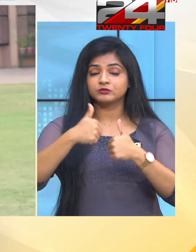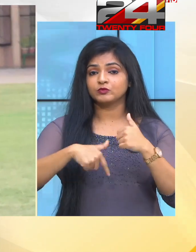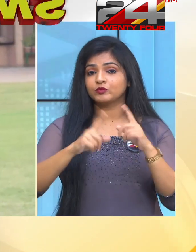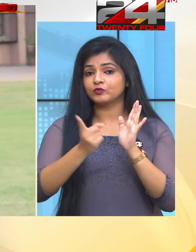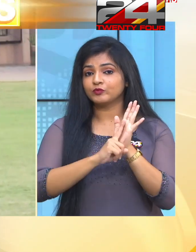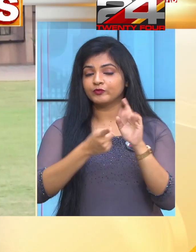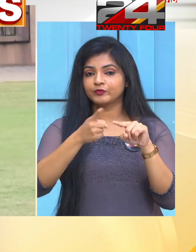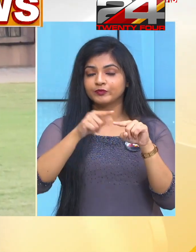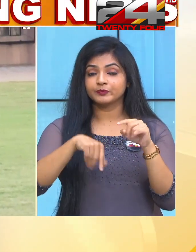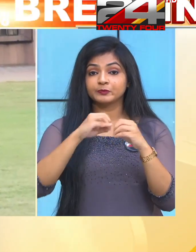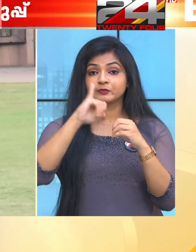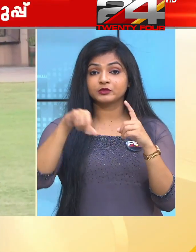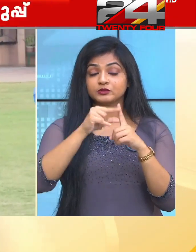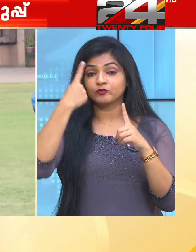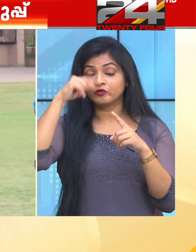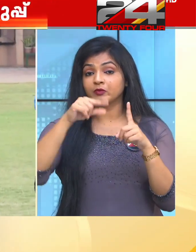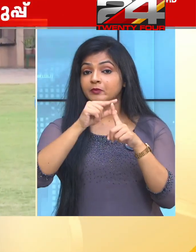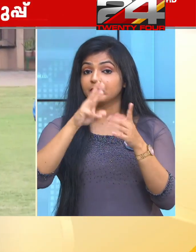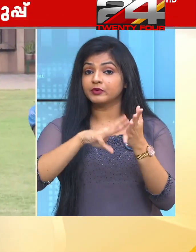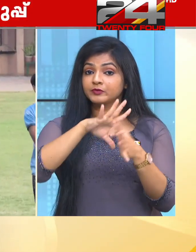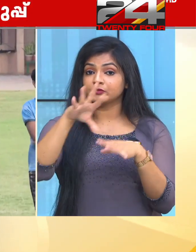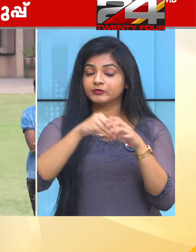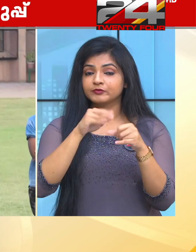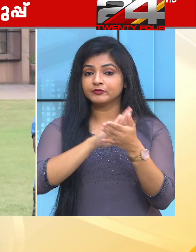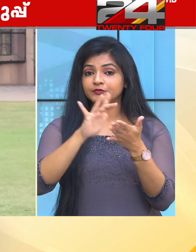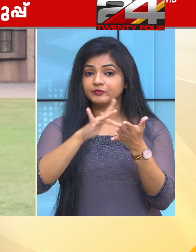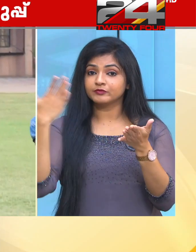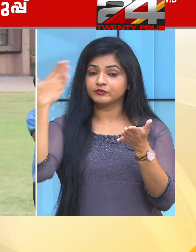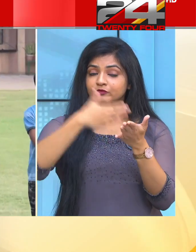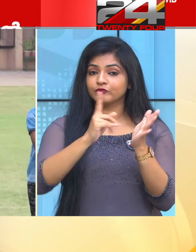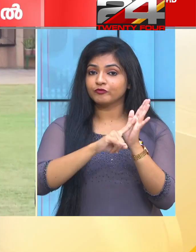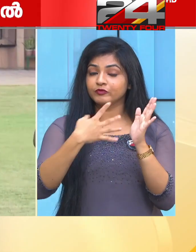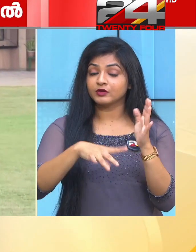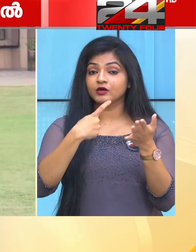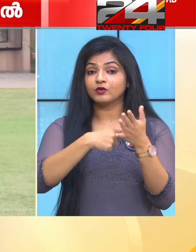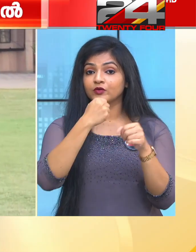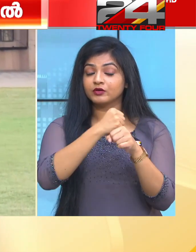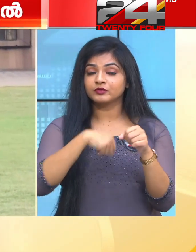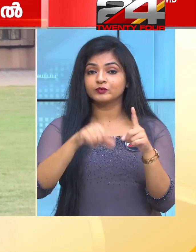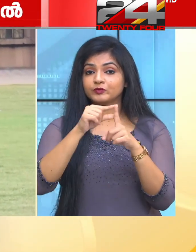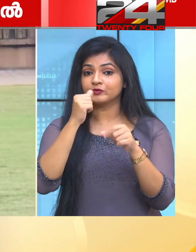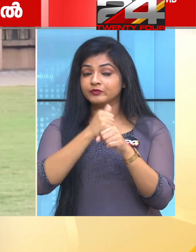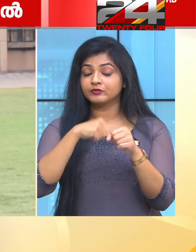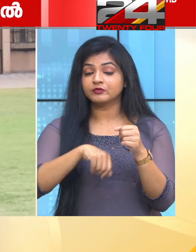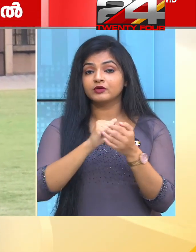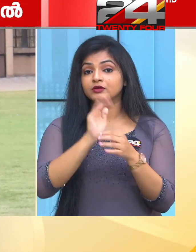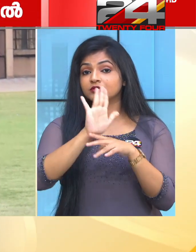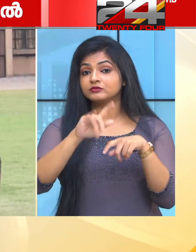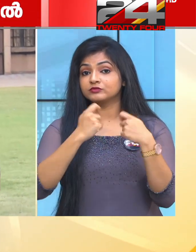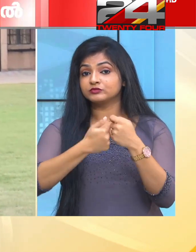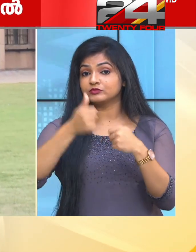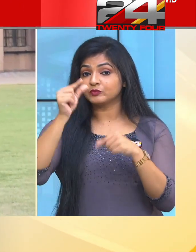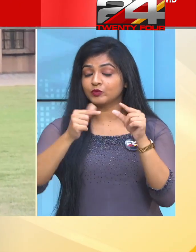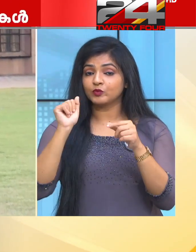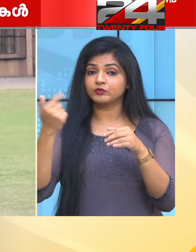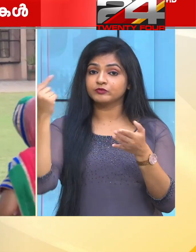നടന്നിട്ടുണ്ടായിരുന്നത്. BJPക്കായി മുതിർന്ന നേതാക്കൾ, പ്രധാനമന്ത്രി അടക്കം ഹരിയാനയിൽ എത്തിയിട്ടുണ്ടായിരുന്നു. രാഹുൽ ഗാന്ധി, പ്രിയങ്ക ഗാന്ധി, മല്ലികാർജ്ജുൻ ഖാർഗെ ഉൾപ്പെടെയുള്ള മുതിർന്ന നേതാക്കൾ